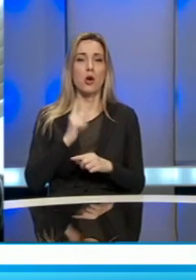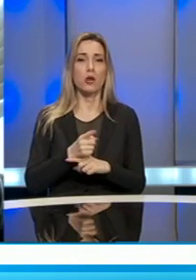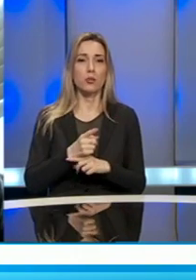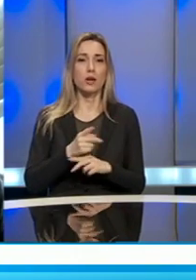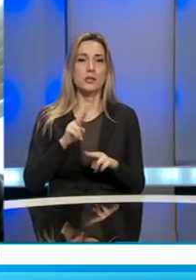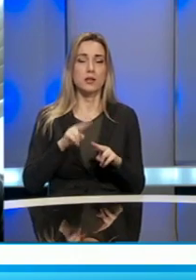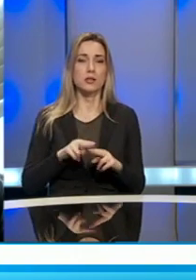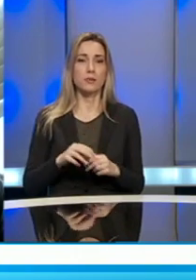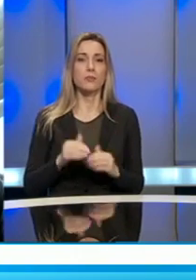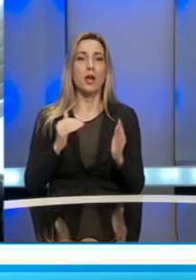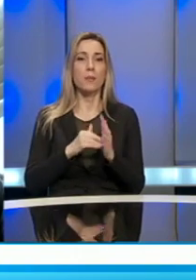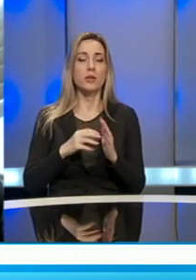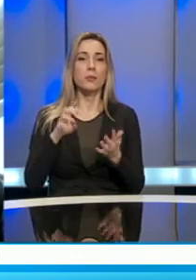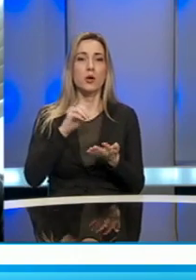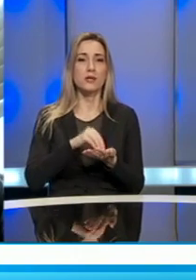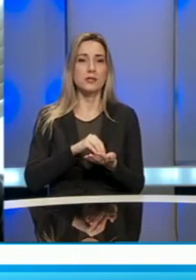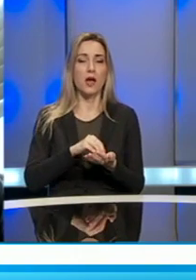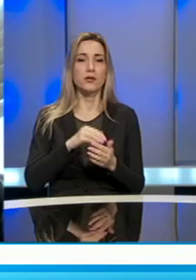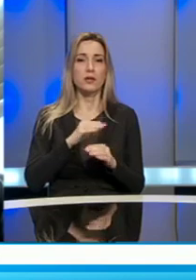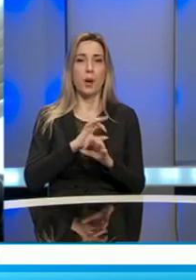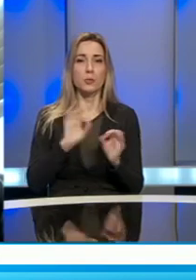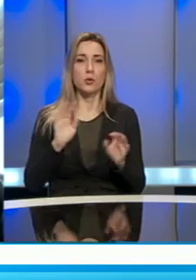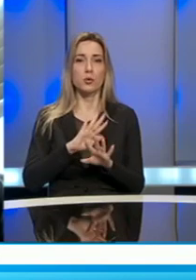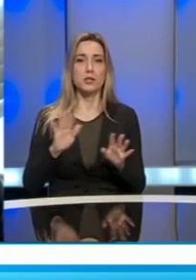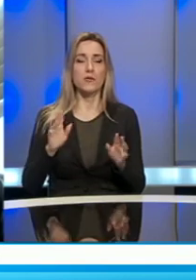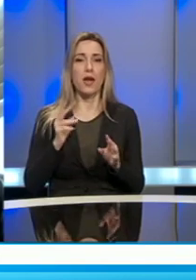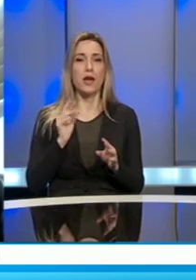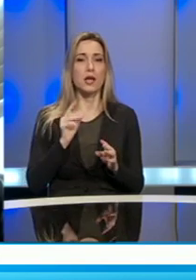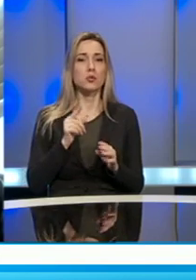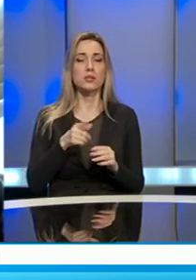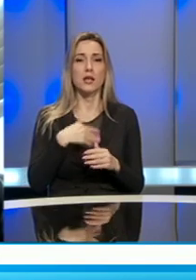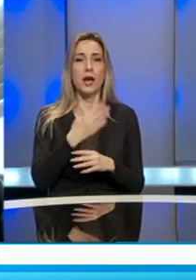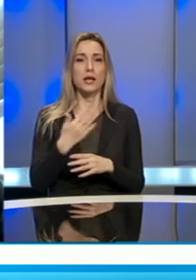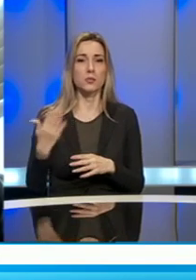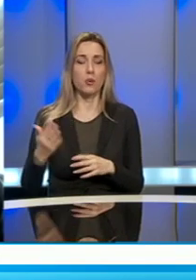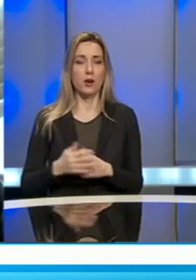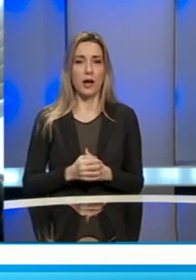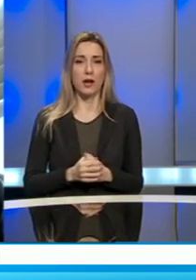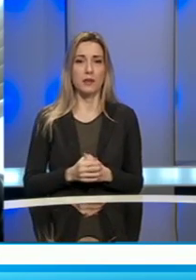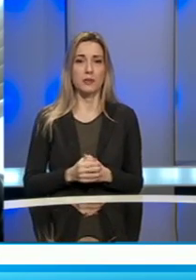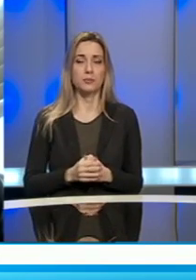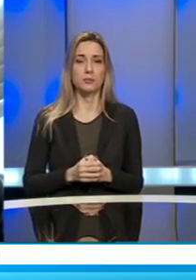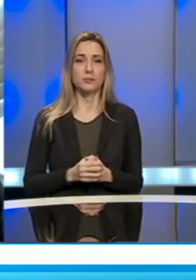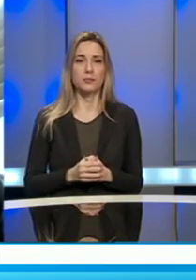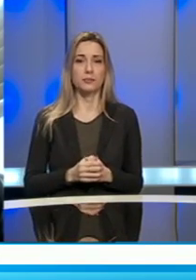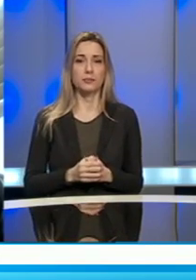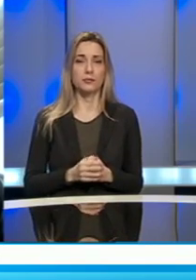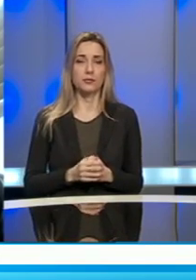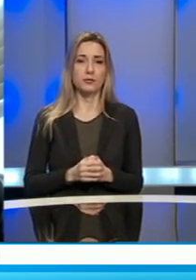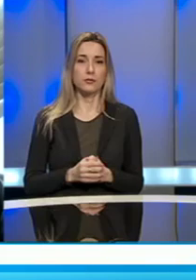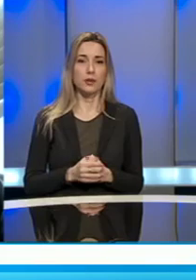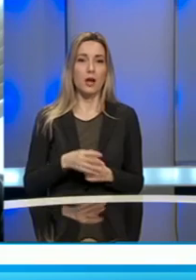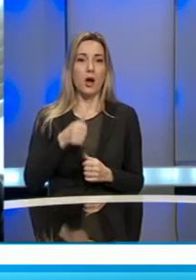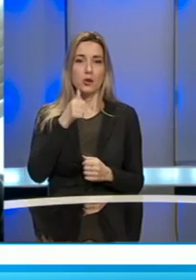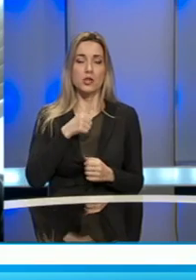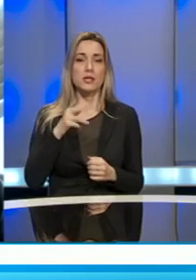opstanak njihovih. Da, potrebno je staviti apsolutno sve resurse na raspolaganje. Izazov je deminutiv u odnosu na ono s čim će se